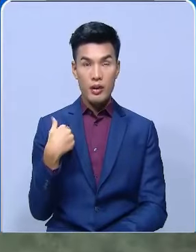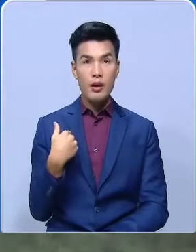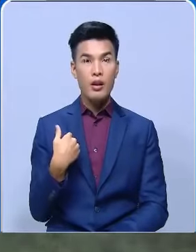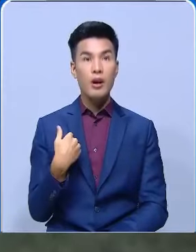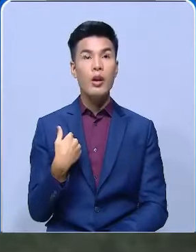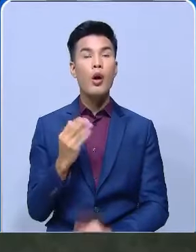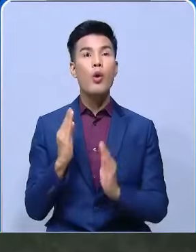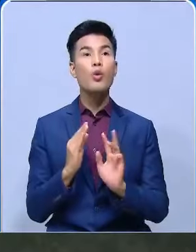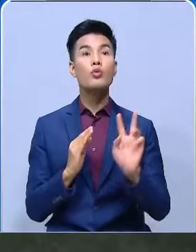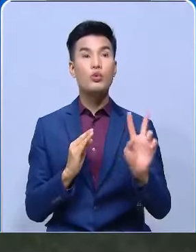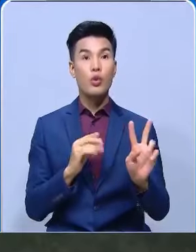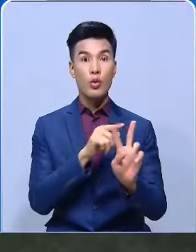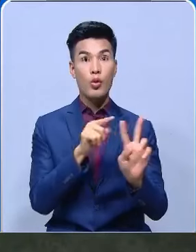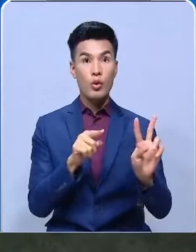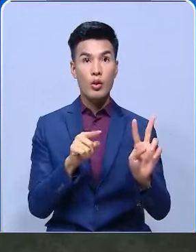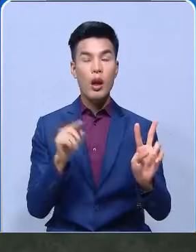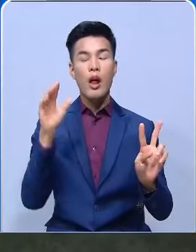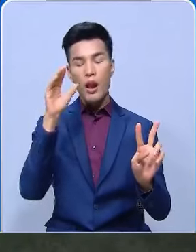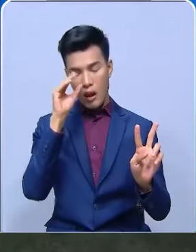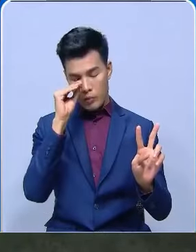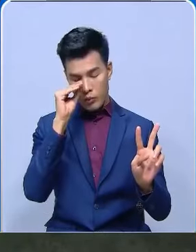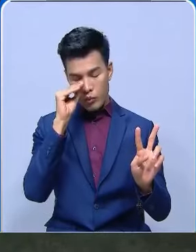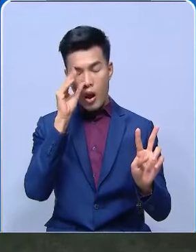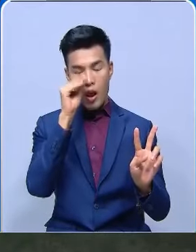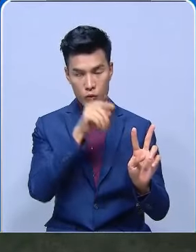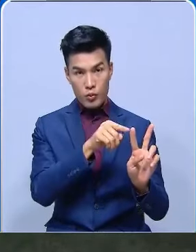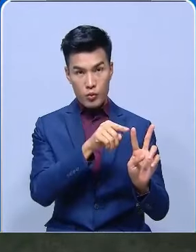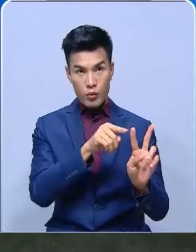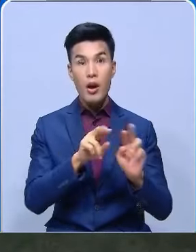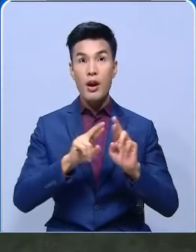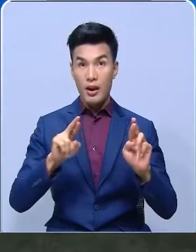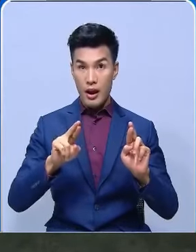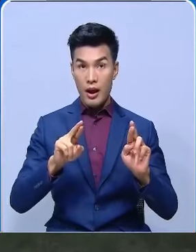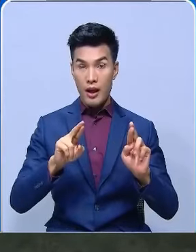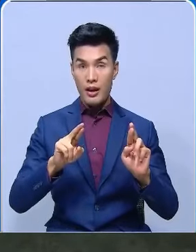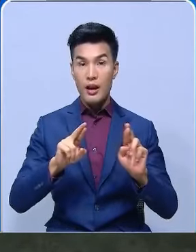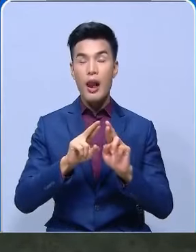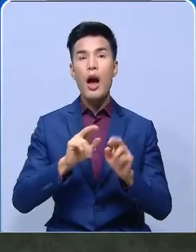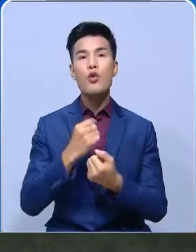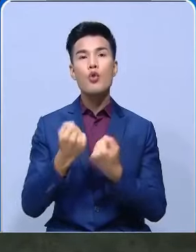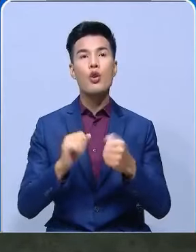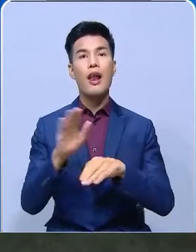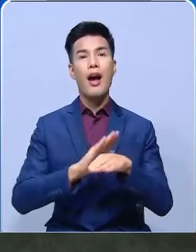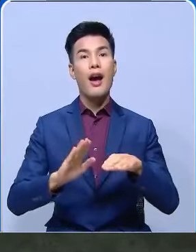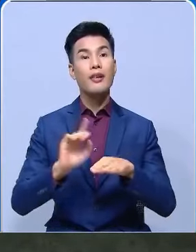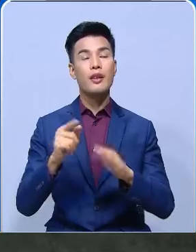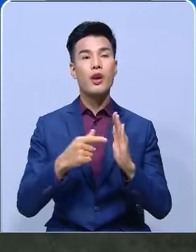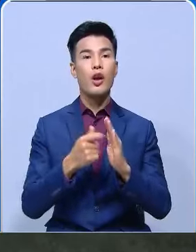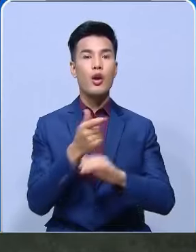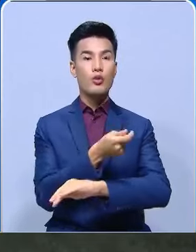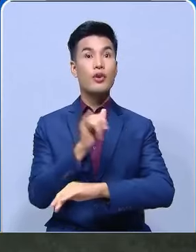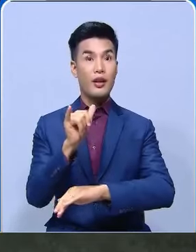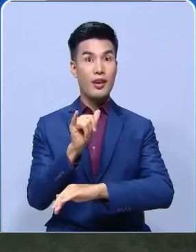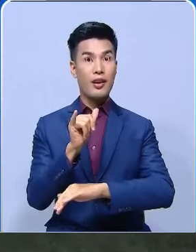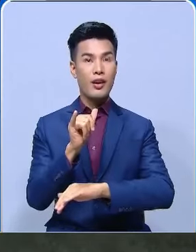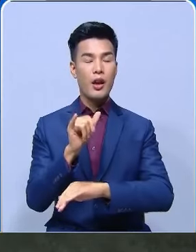หายสองท่านเห็นไหมคะหลับอยู่ค่ ะ หลับอยู่ภายในร้านจอดร้านล้างรถคุณผู้ชมที่จังหวัดพระนครศรีอยุธยา